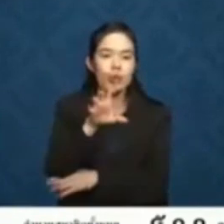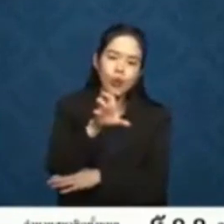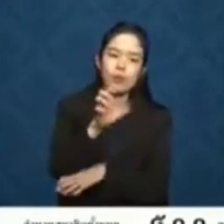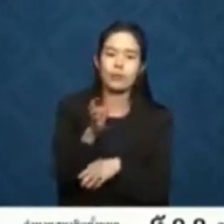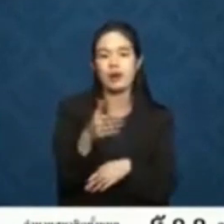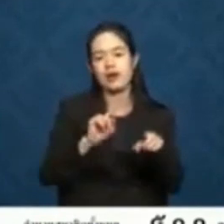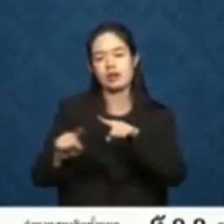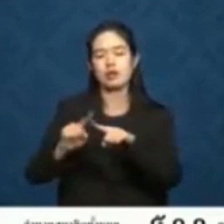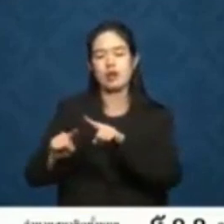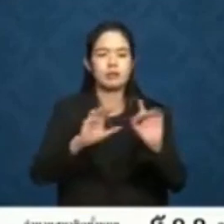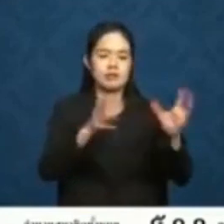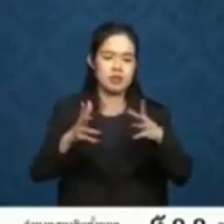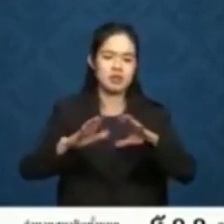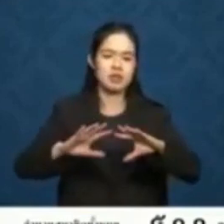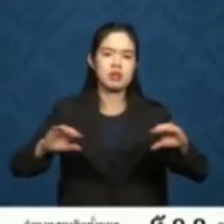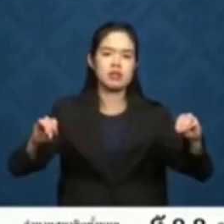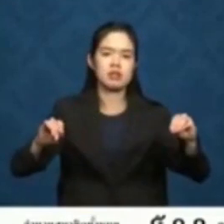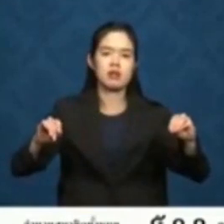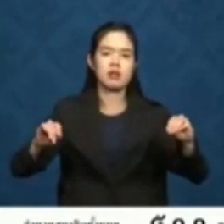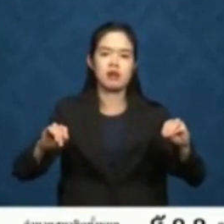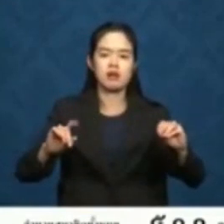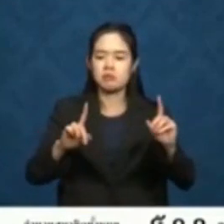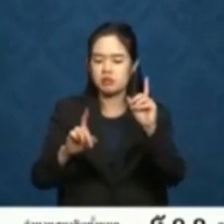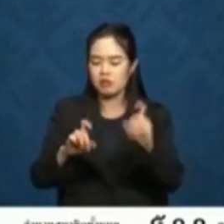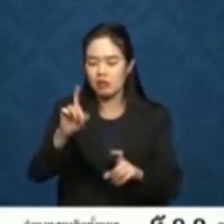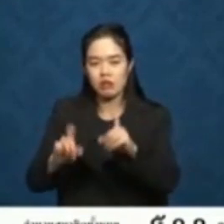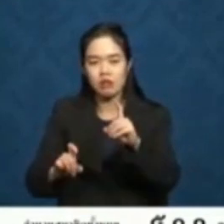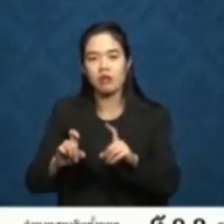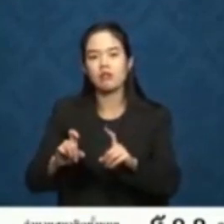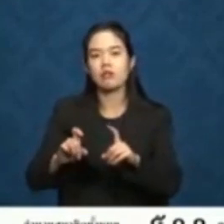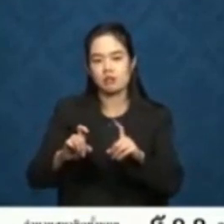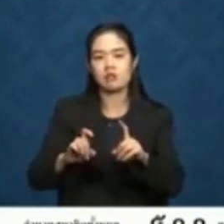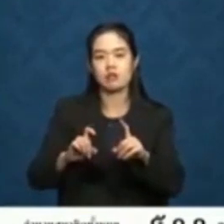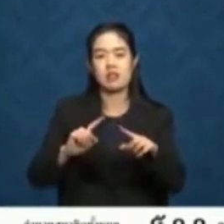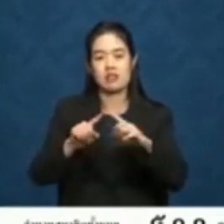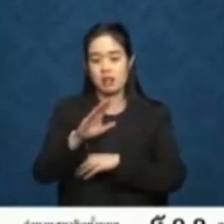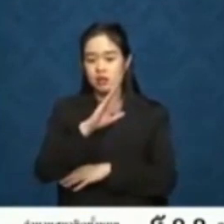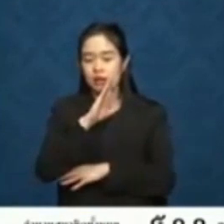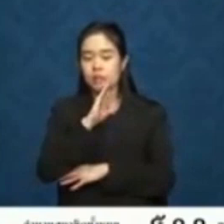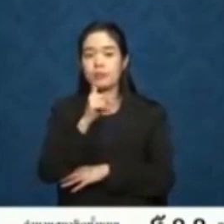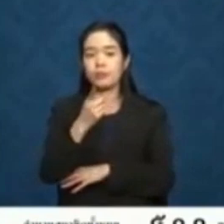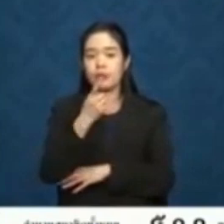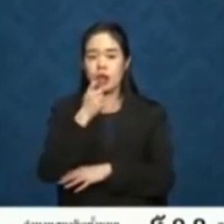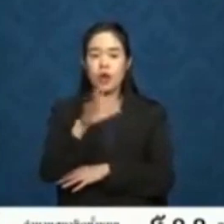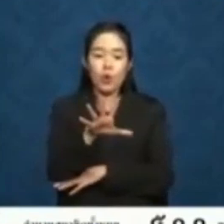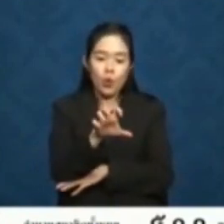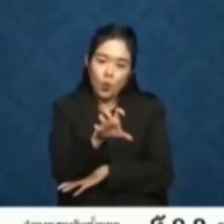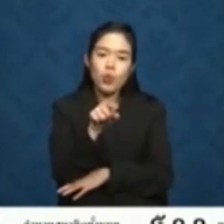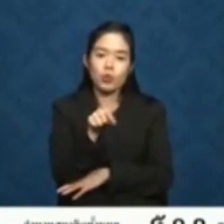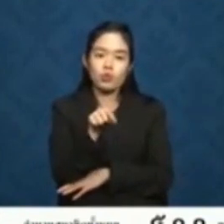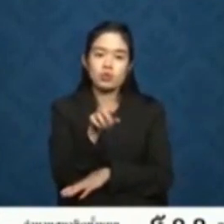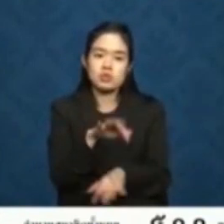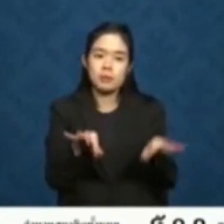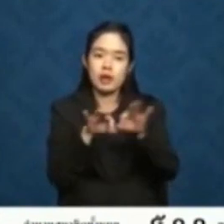ามฤดูกาลอีกเลยหรือว่ามาก็มาแค่วันถึง2วันแล้วก็หายไปครับถ้าถามว่ากุ้งเคยสำคัญอย่างไรก็ต้องบอกว่ากุ้งเค